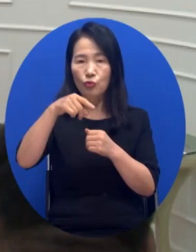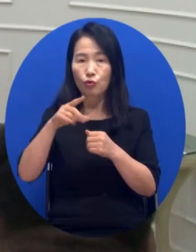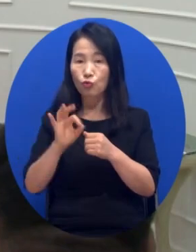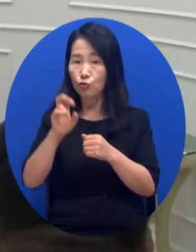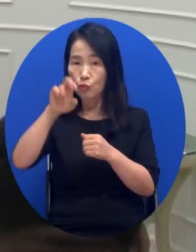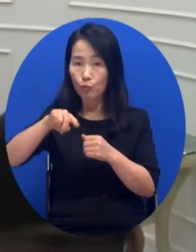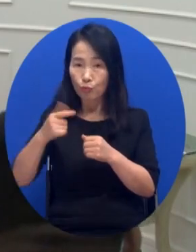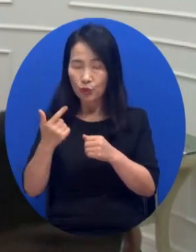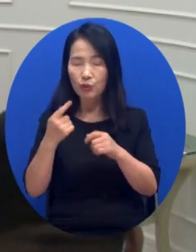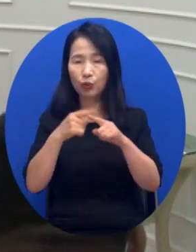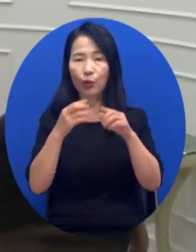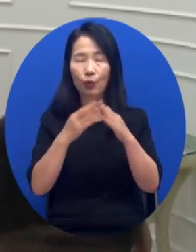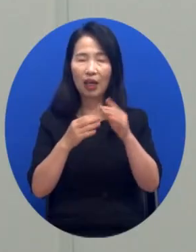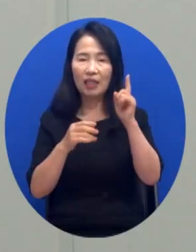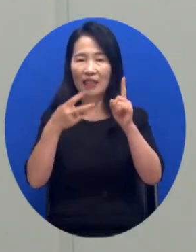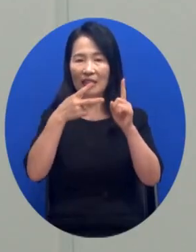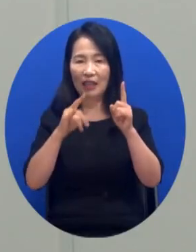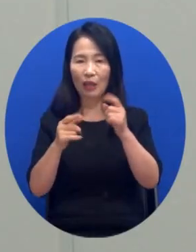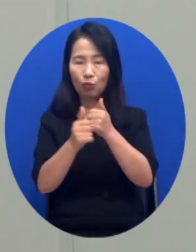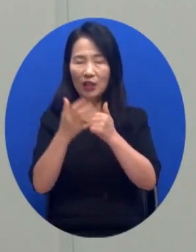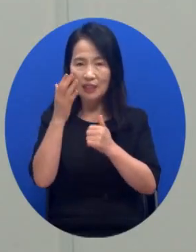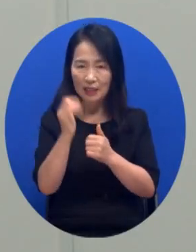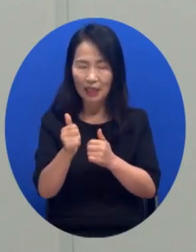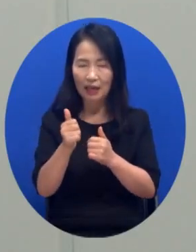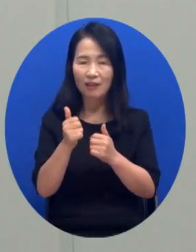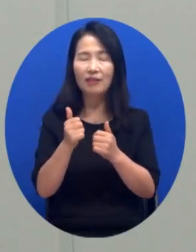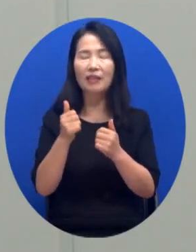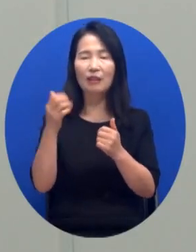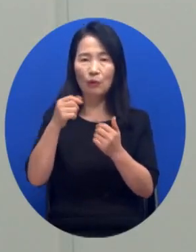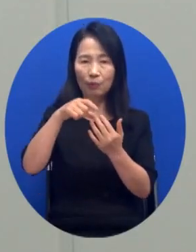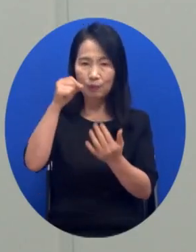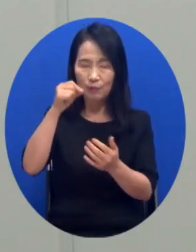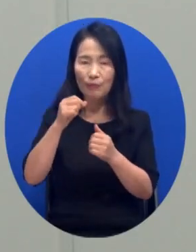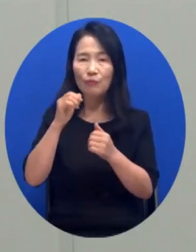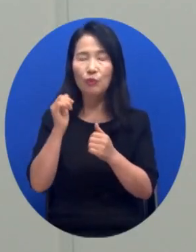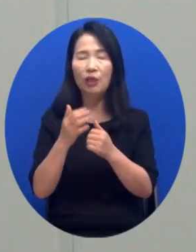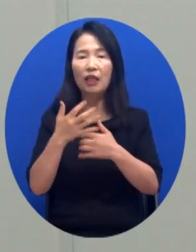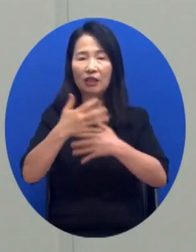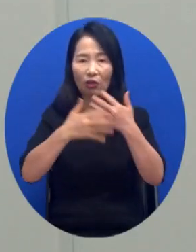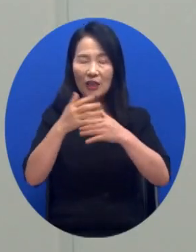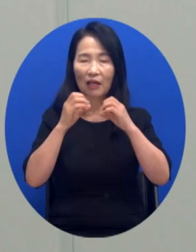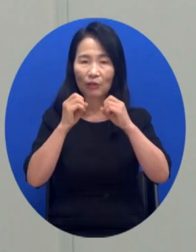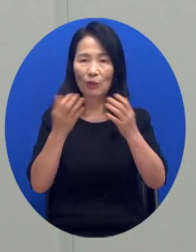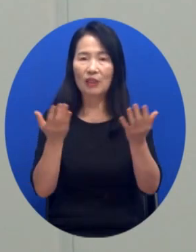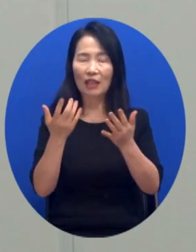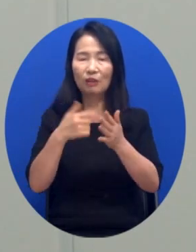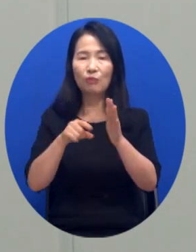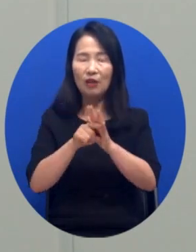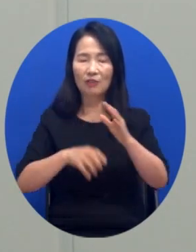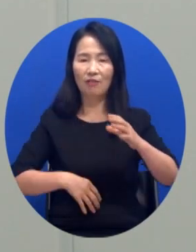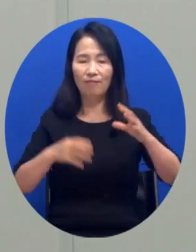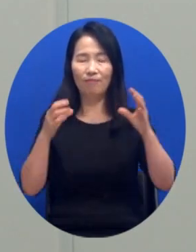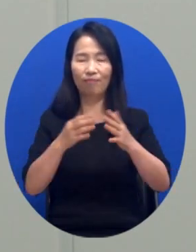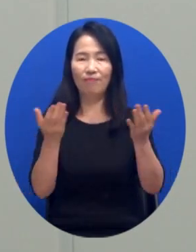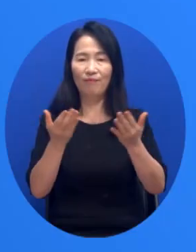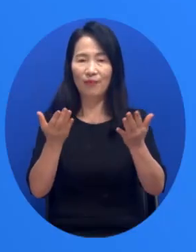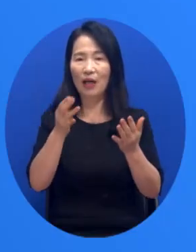1대 위원장으로 창립돼 CTS 제주방송 운영과 영상 선교 사역을 위해 동역하고 있습니다.